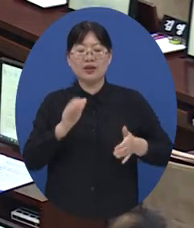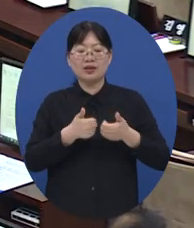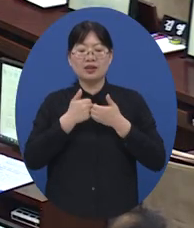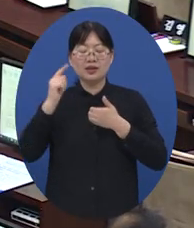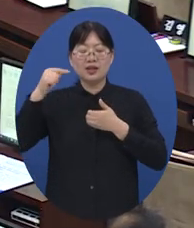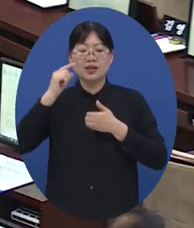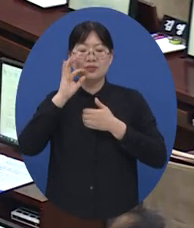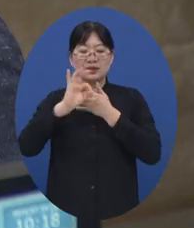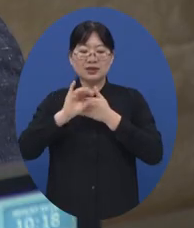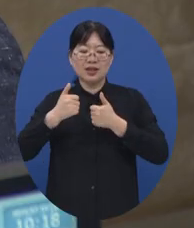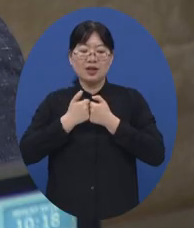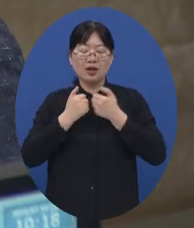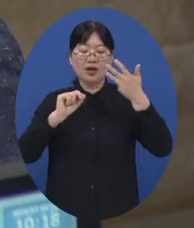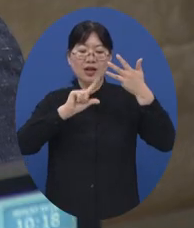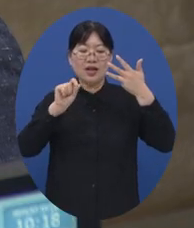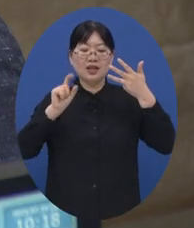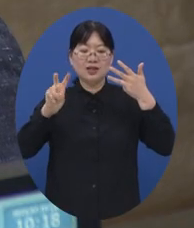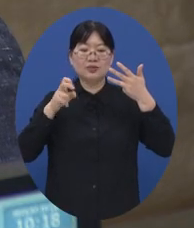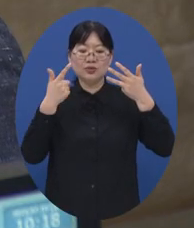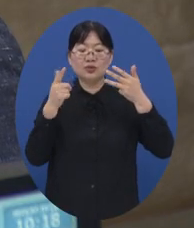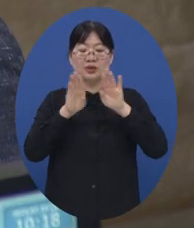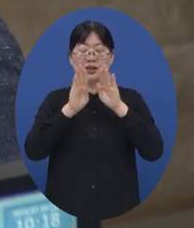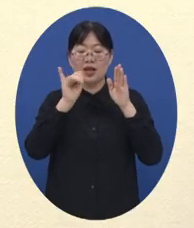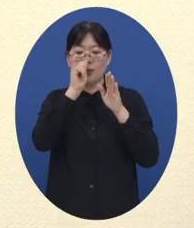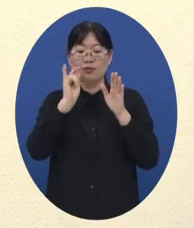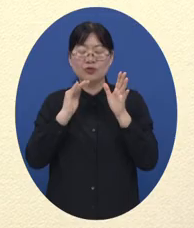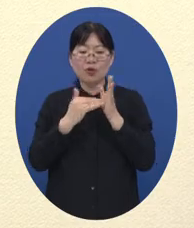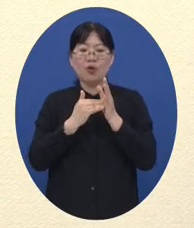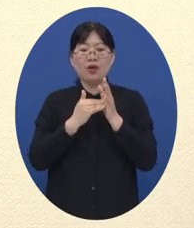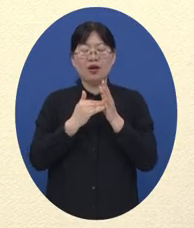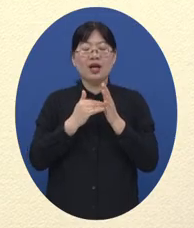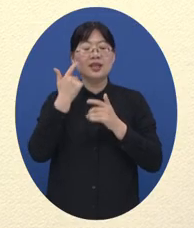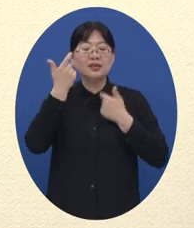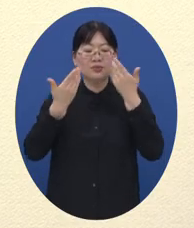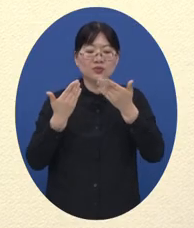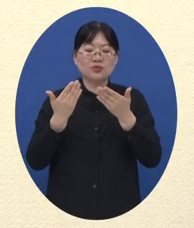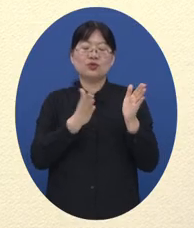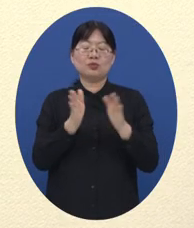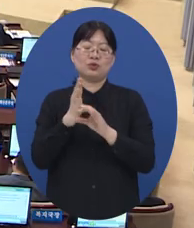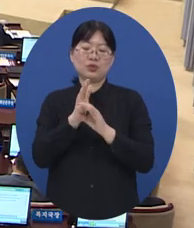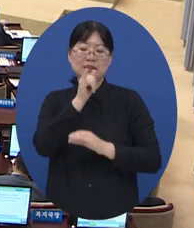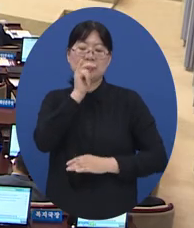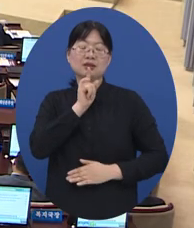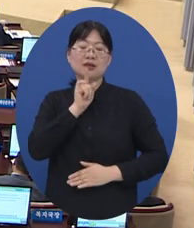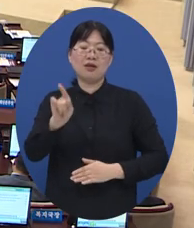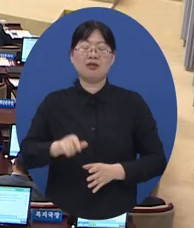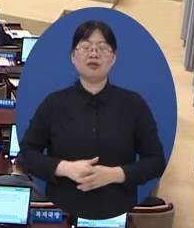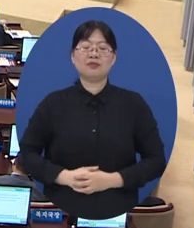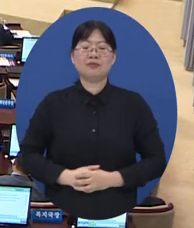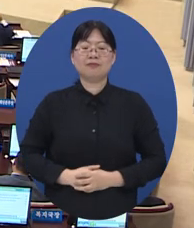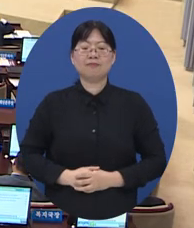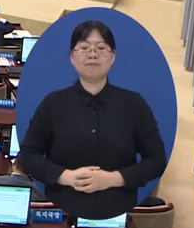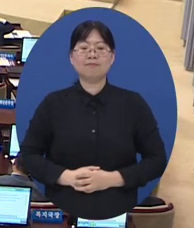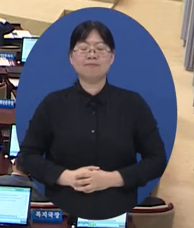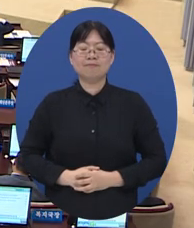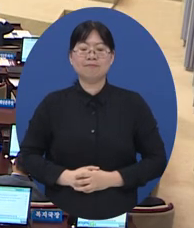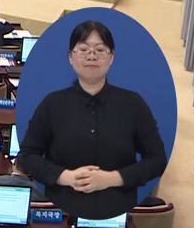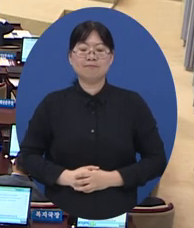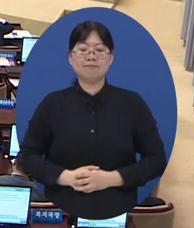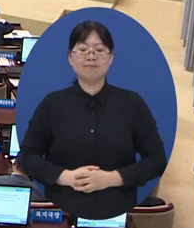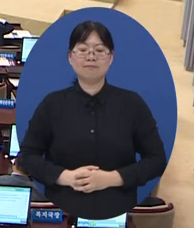경기도의회 다음 임시회 는 오는 8월 26일 개회 하며 도정질문 등이 예정돼 있습니다 경기 주 tv 1천